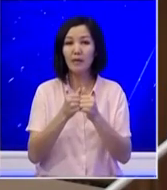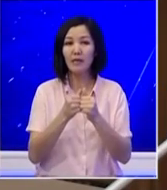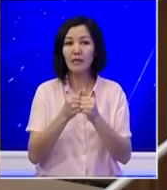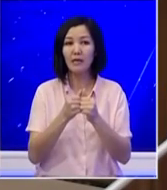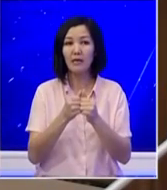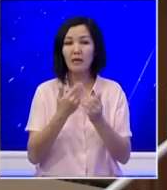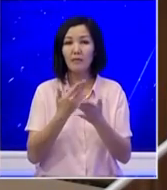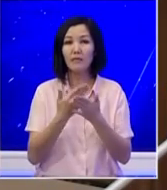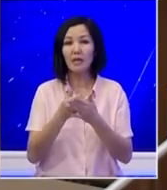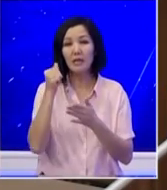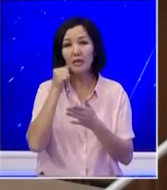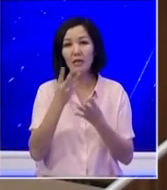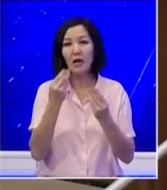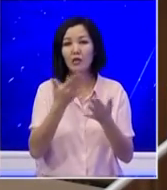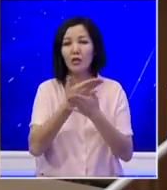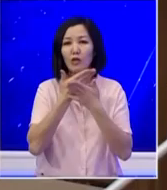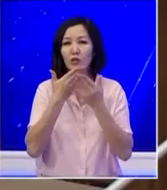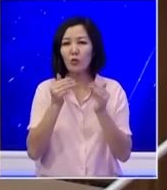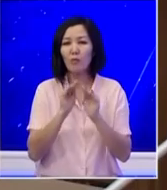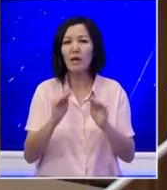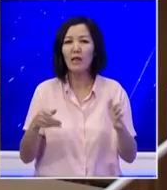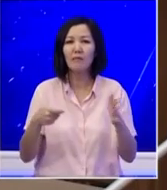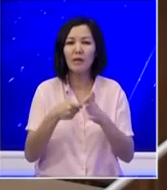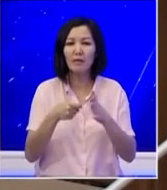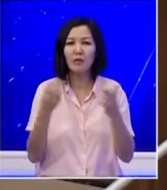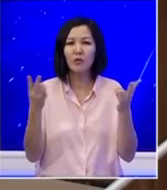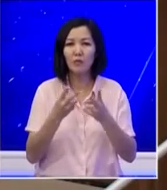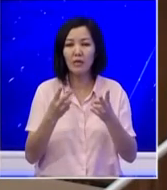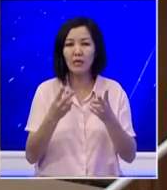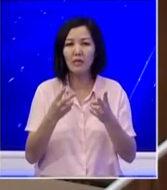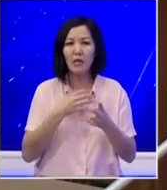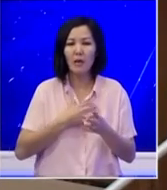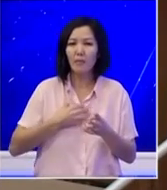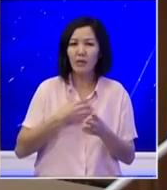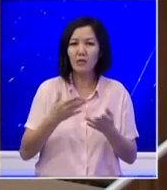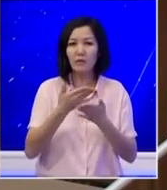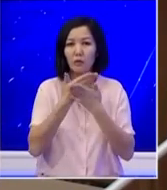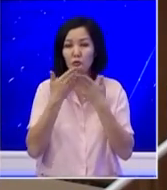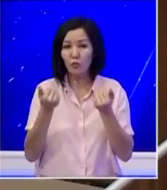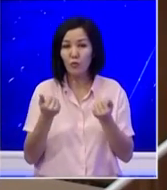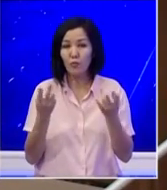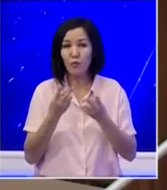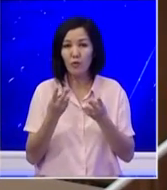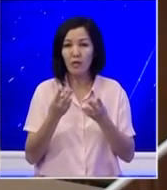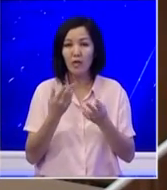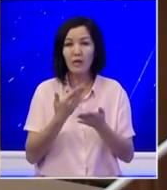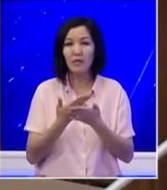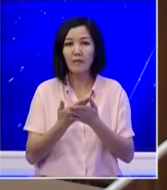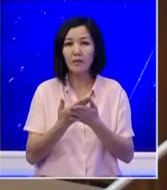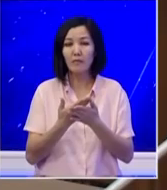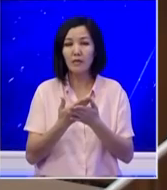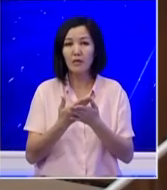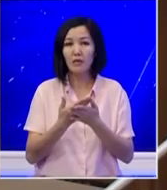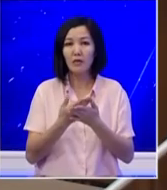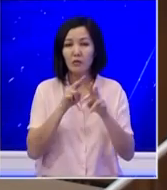ертен ақшам пітті, ертен балдарыма не алып берем деп сөйтіп осындай оймен біреу отырса, акимы района вы будете